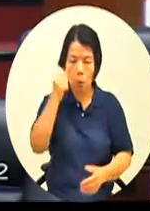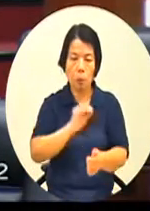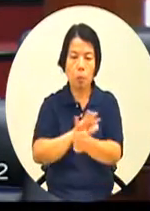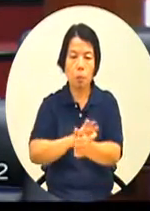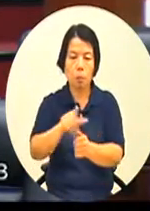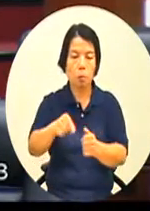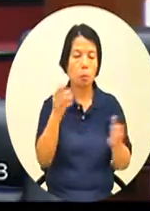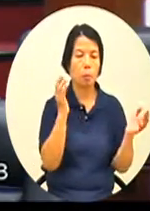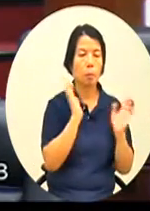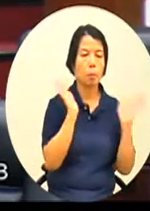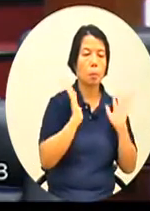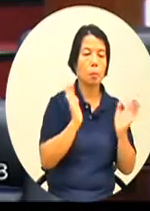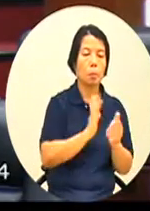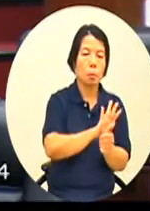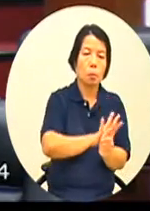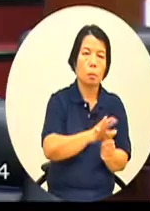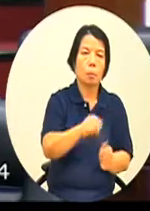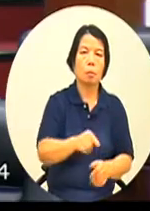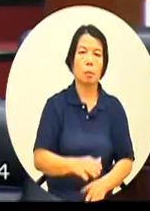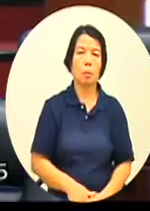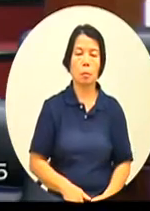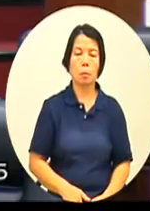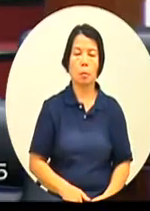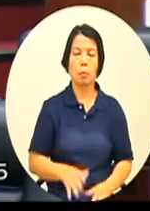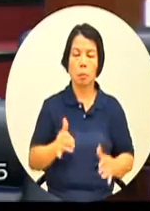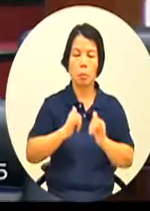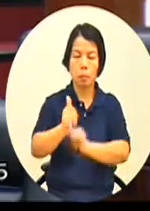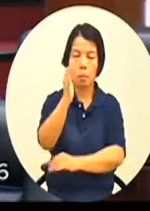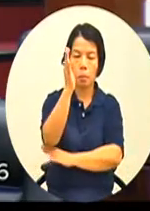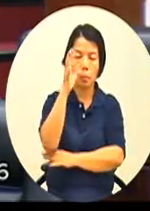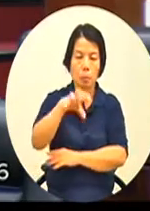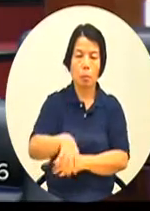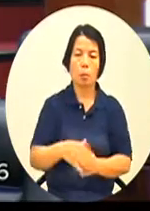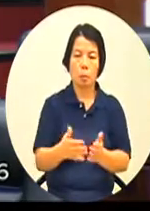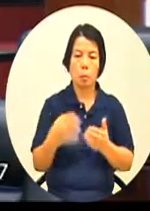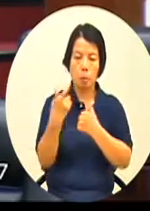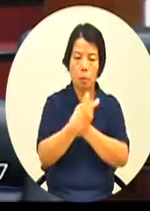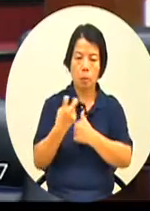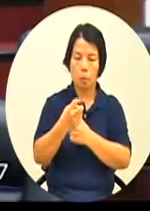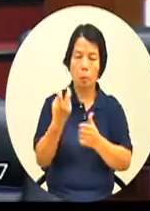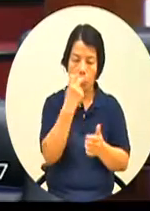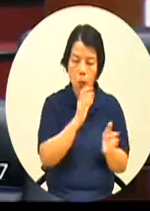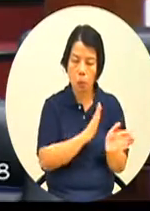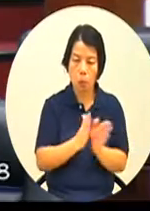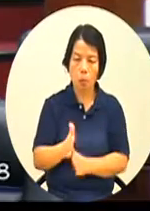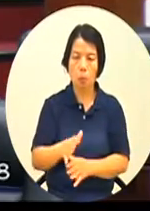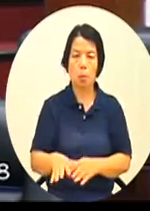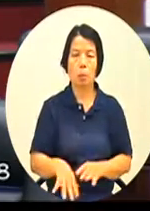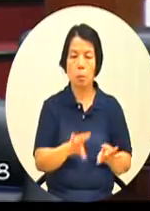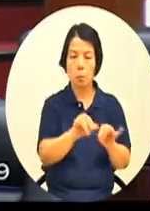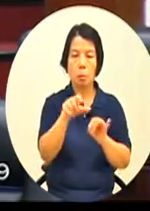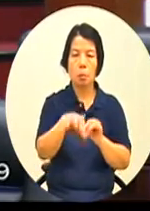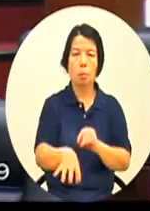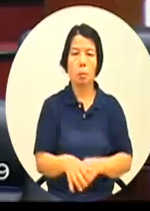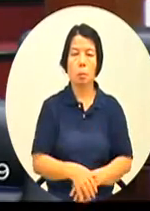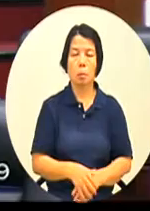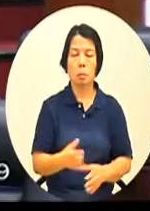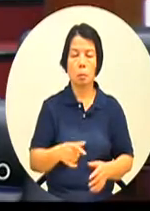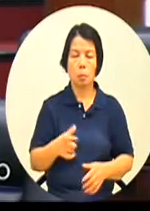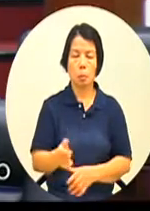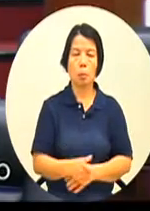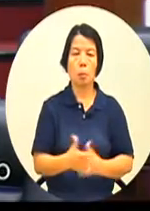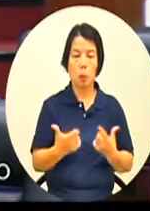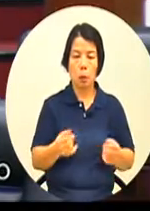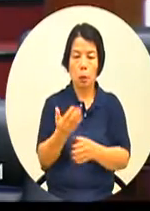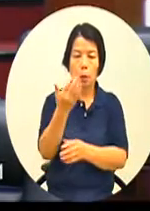的服务这些，我希望说民政局这边可以来检讨自己能够管理的这些空间，那包括我相信局长过去在社会